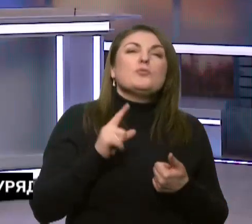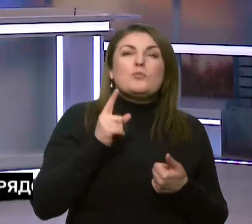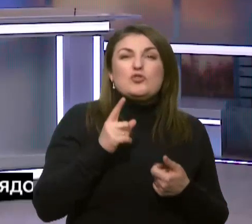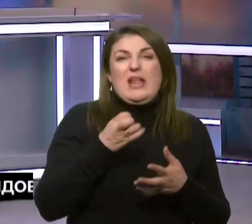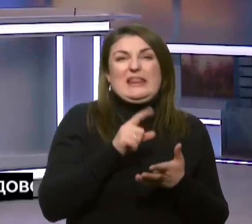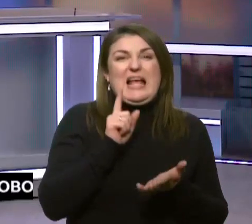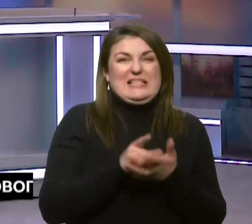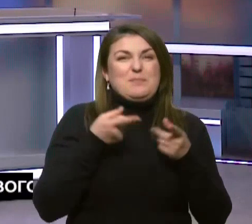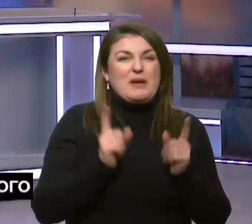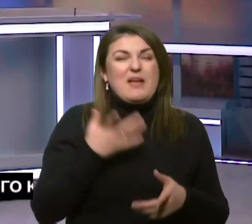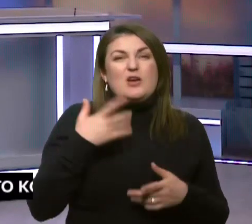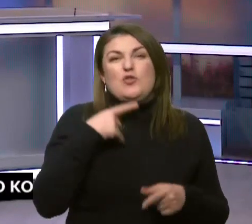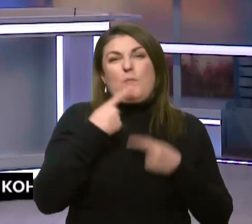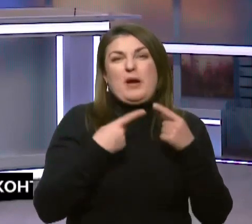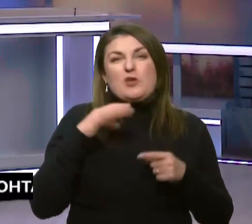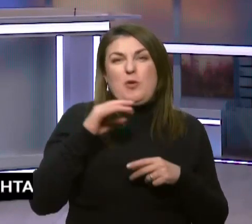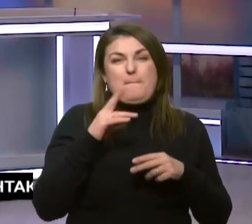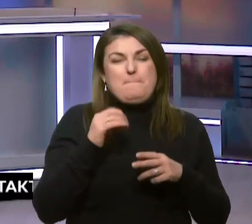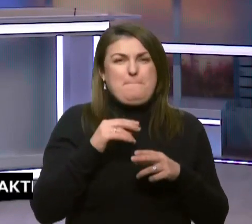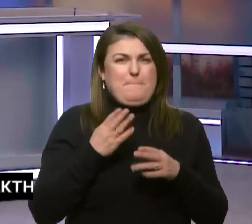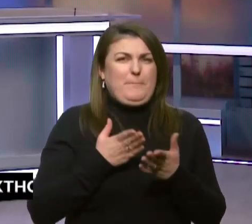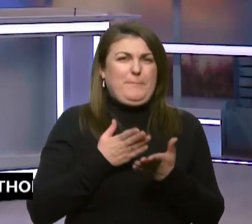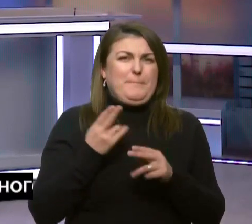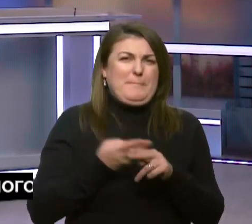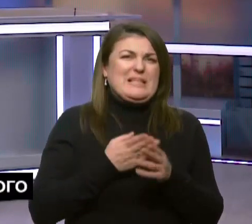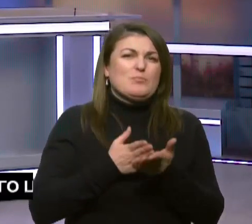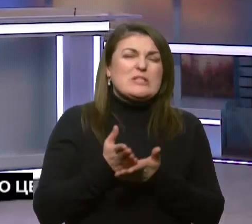що насправді, якщо кажемо про безпосередньо